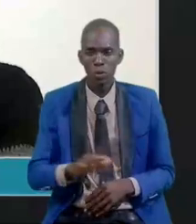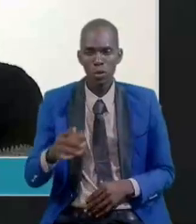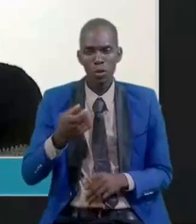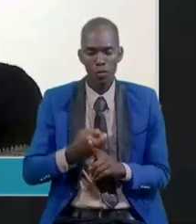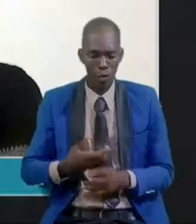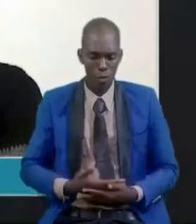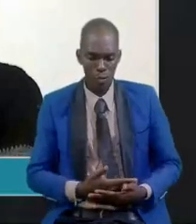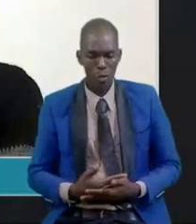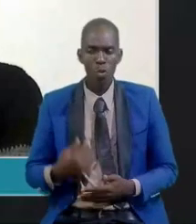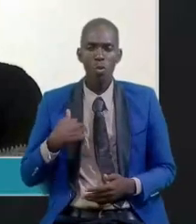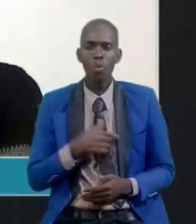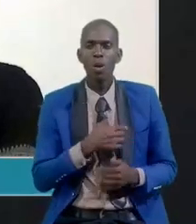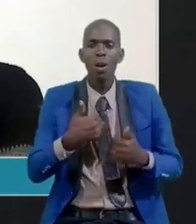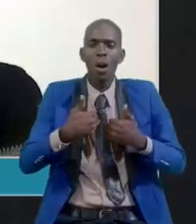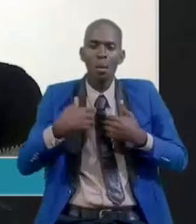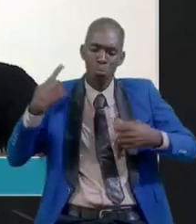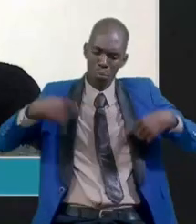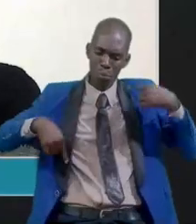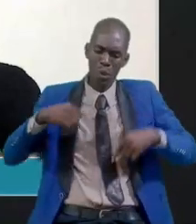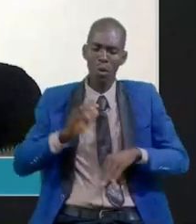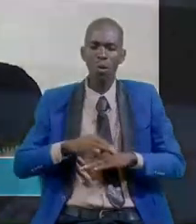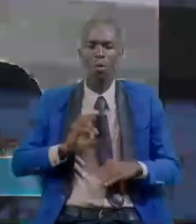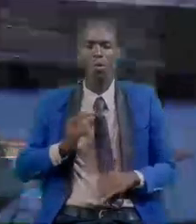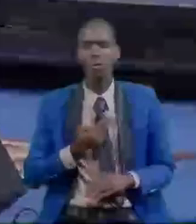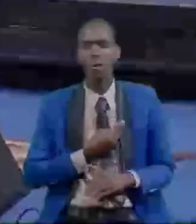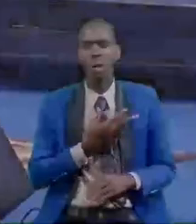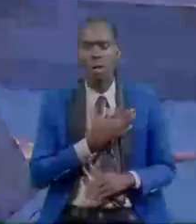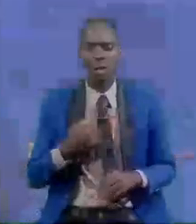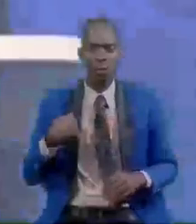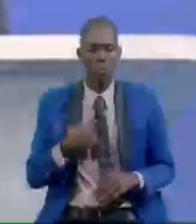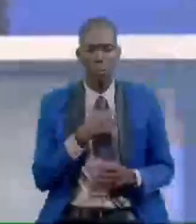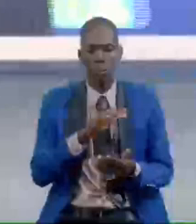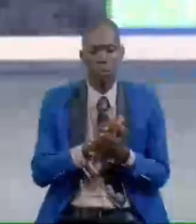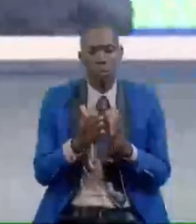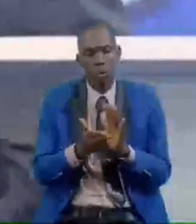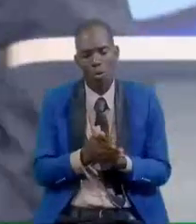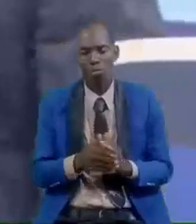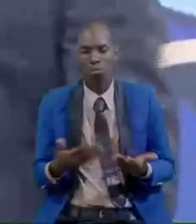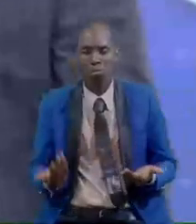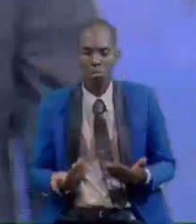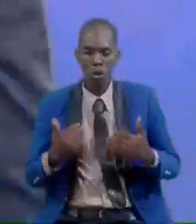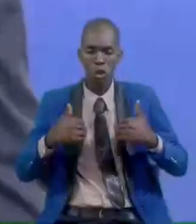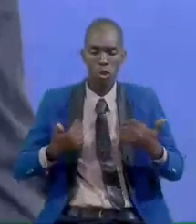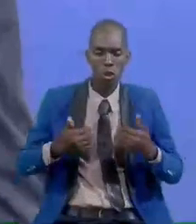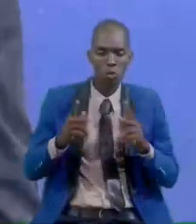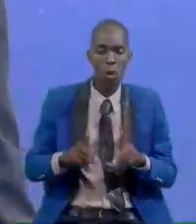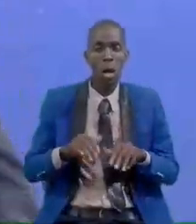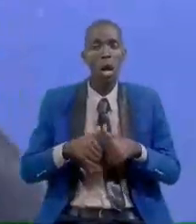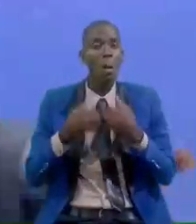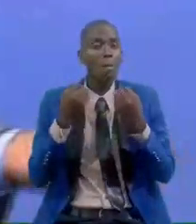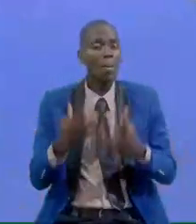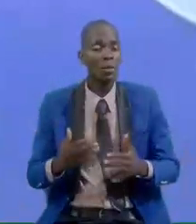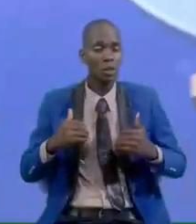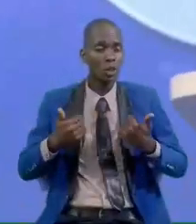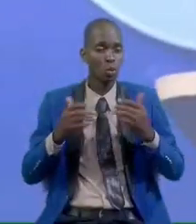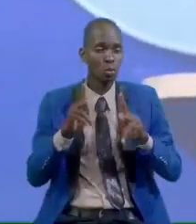met en place des hôpitaux pour les enfants. Même depuis l'enfance, nous avons des coups, nous avons des blessures. Et même des adolescents. Combien